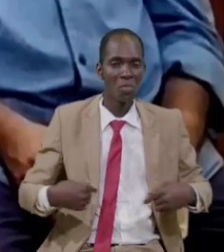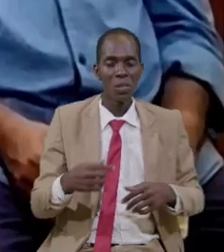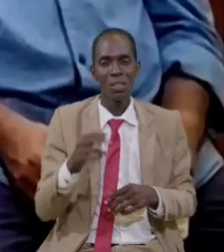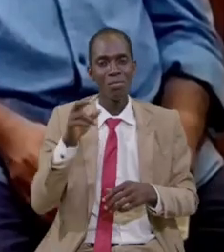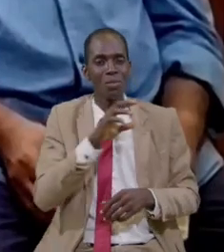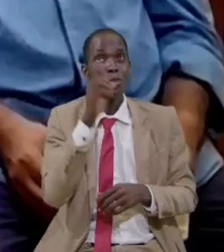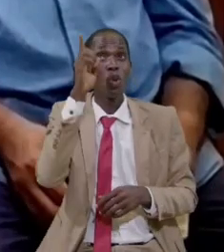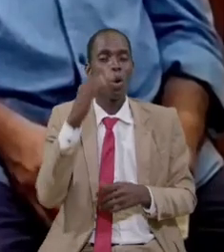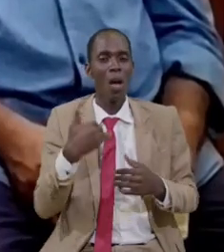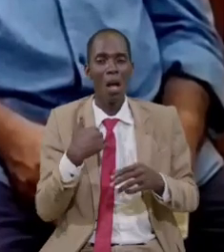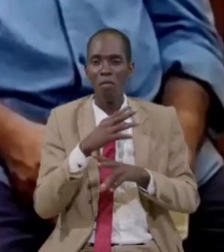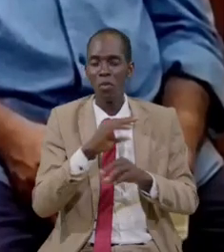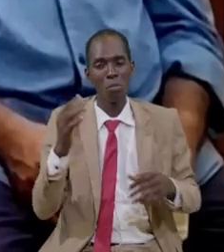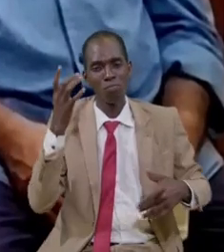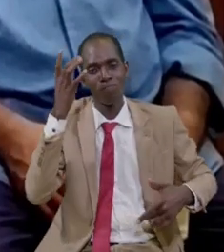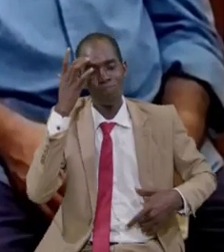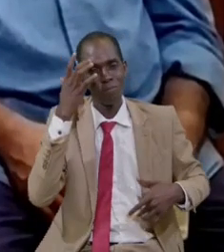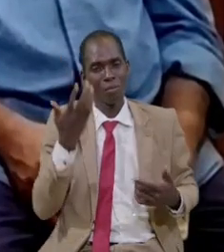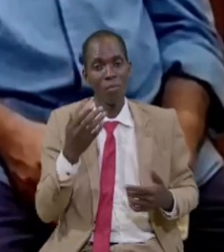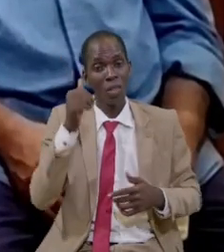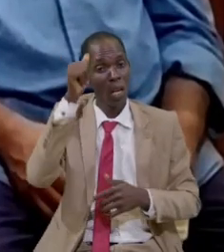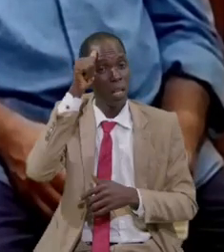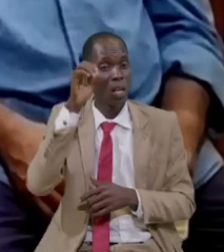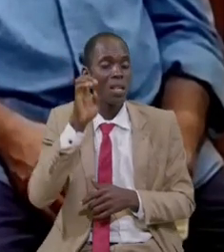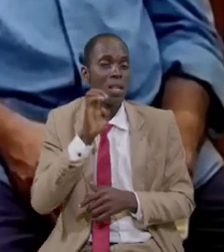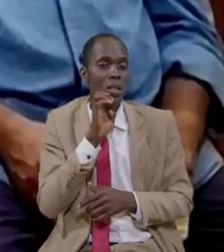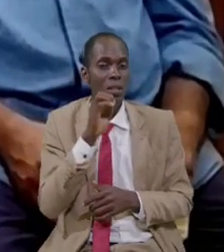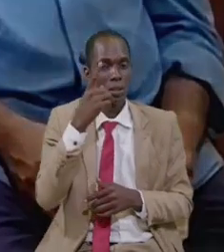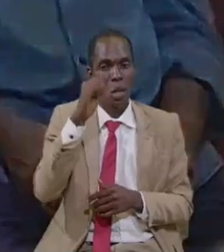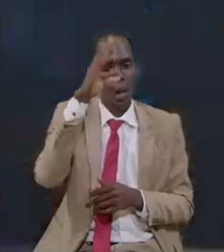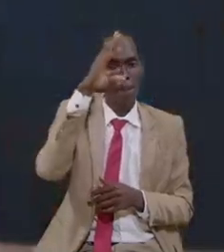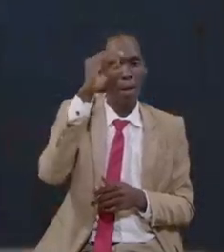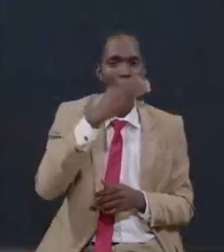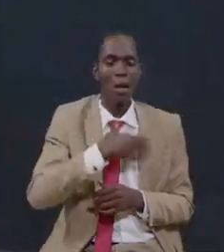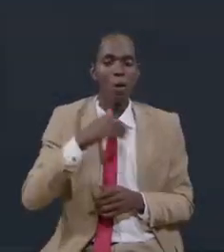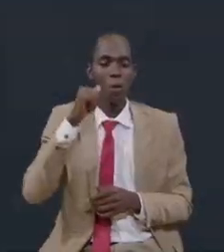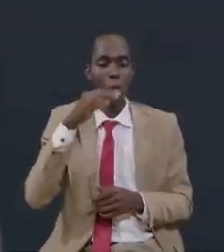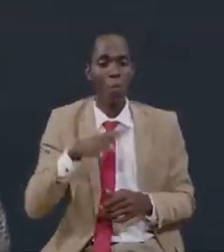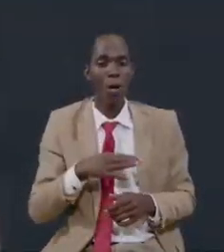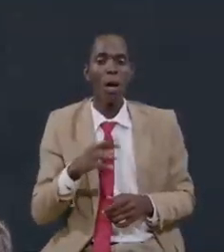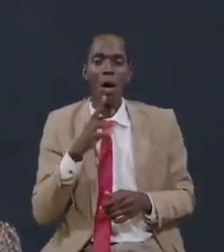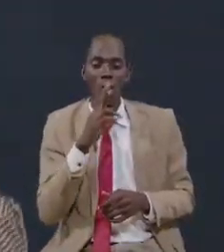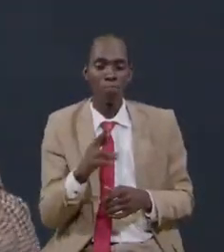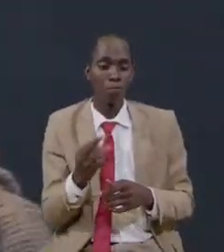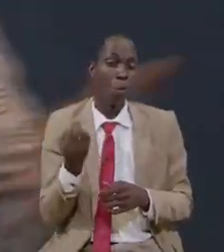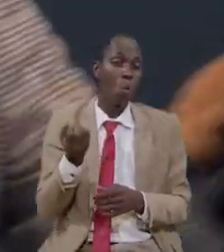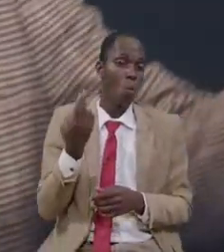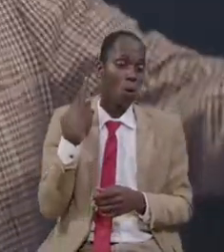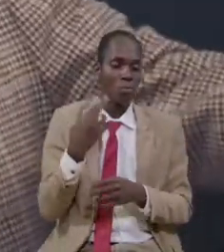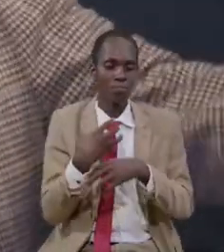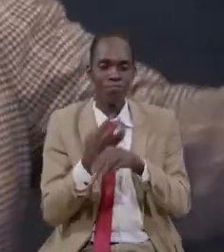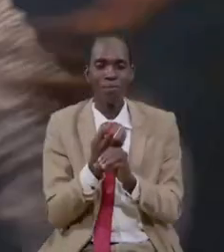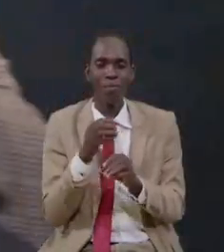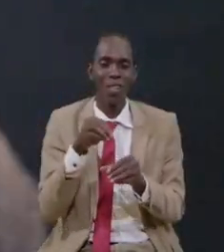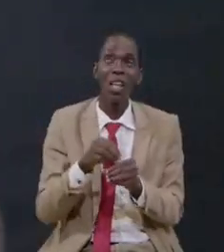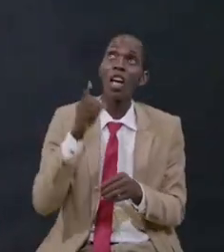maladie. Adam et Ève, l'homme et la femme, ils étaient créés à l'image, à la ressemblance